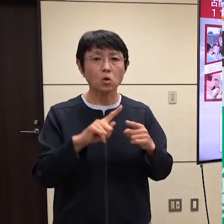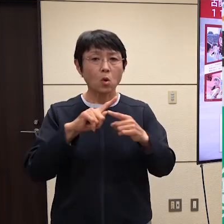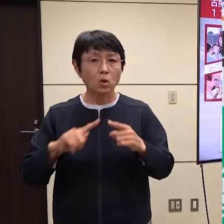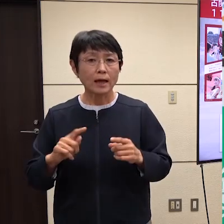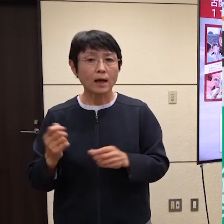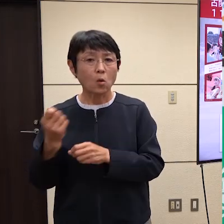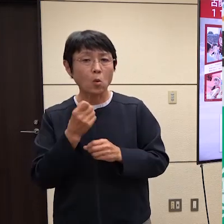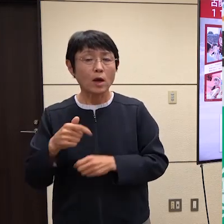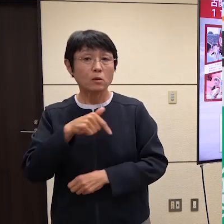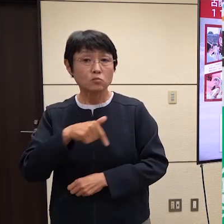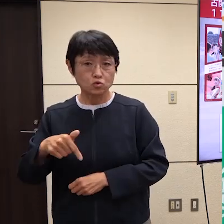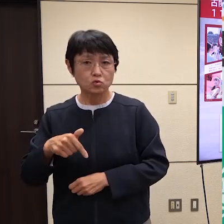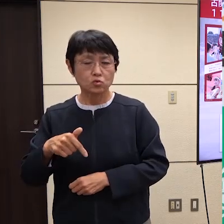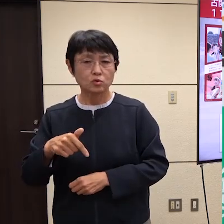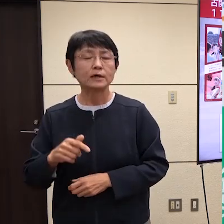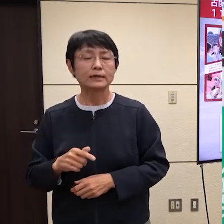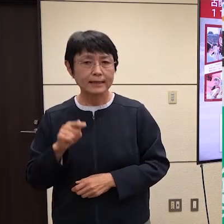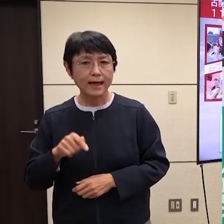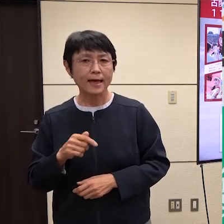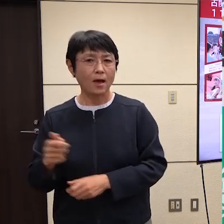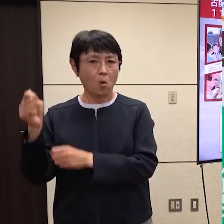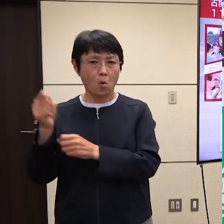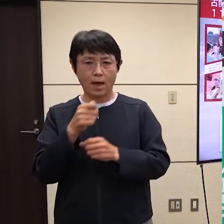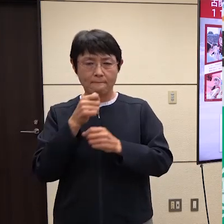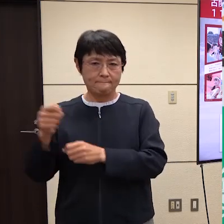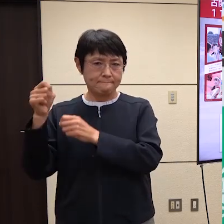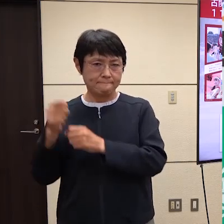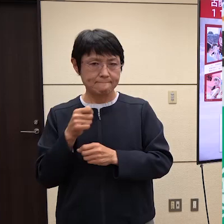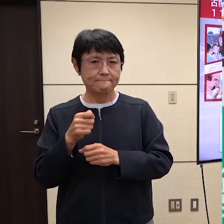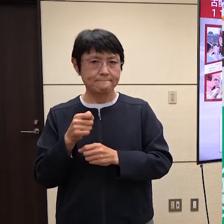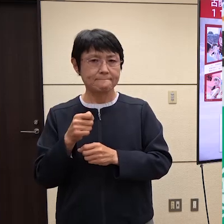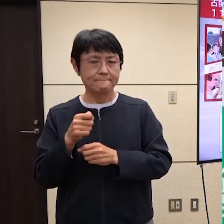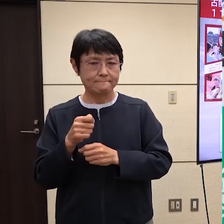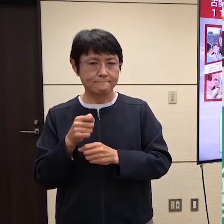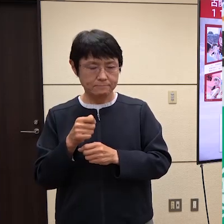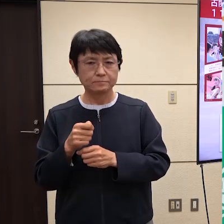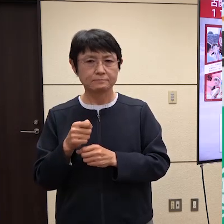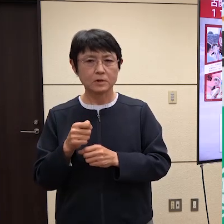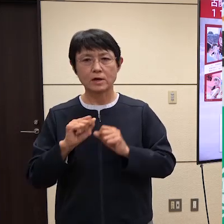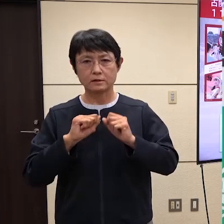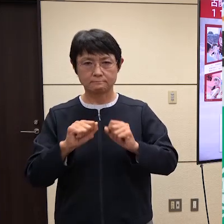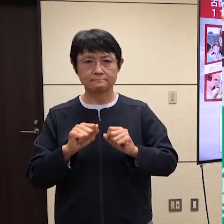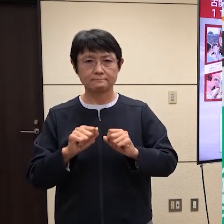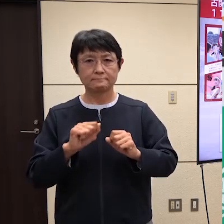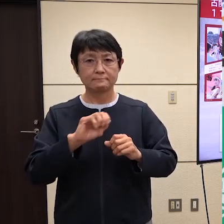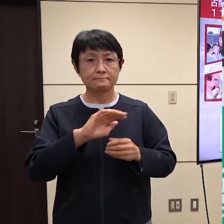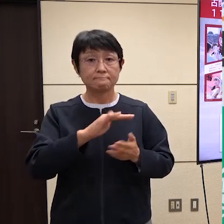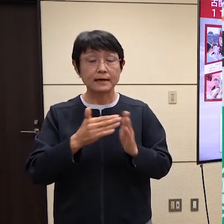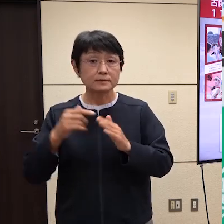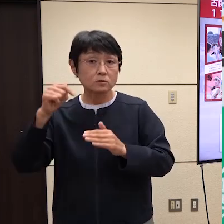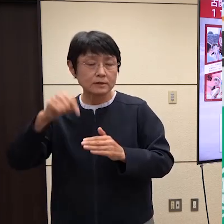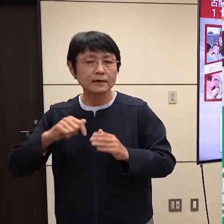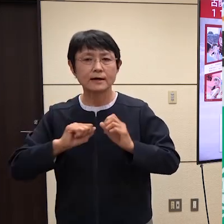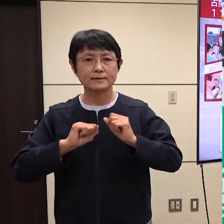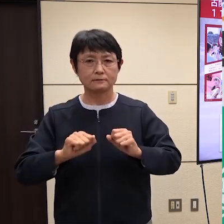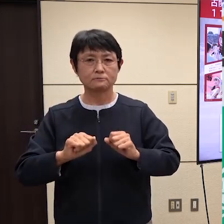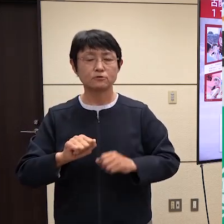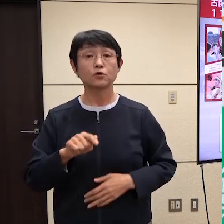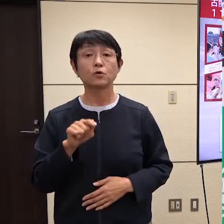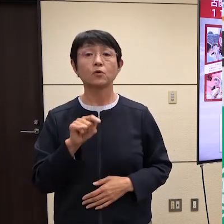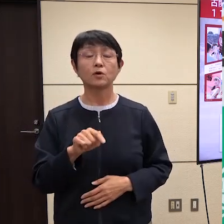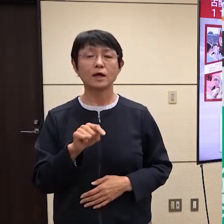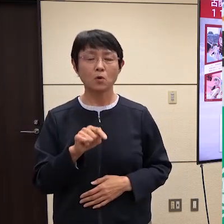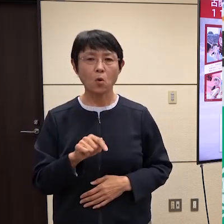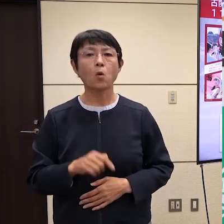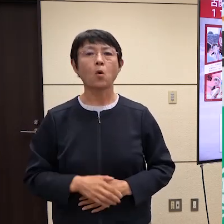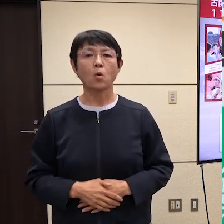援部による応援デモンストレーションを街中で実施いたしますので、ぜひこちらの方も